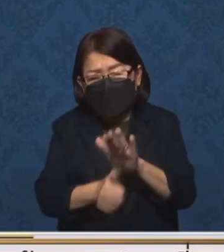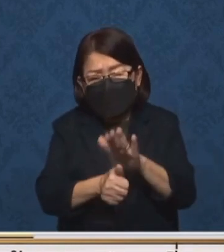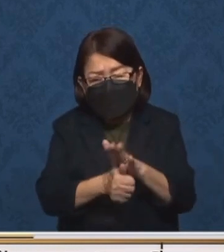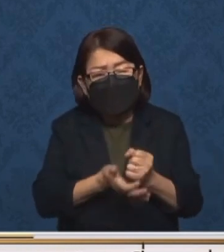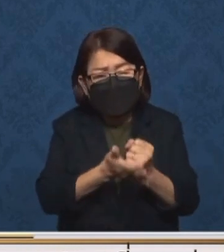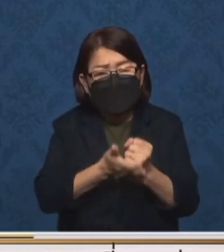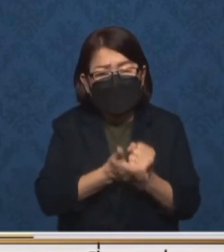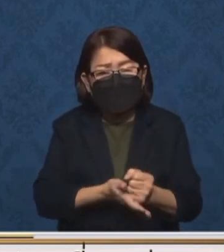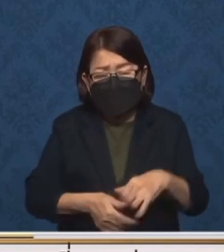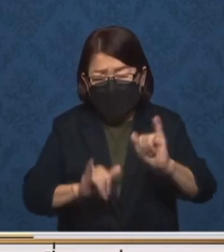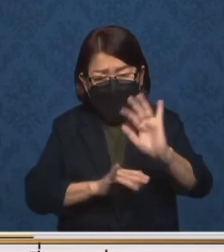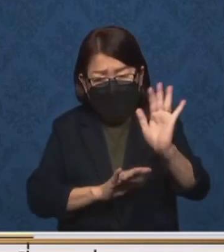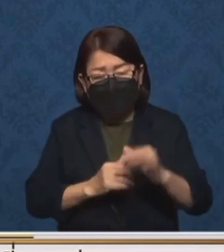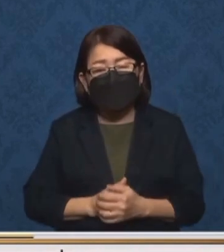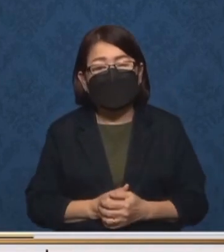แต่ทุวนนี้ครับ